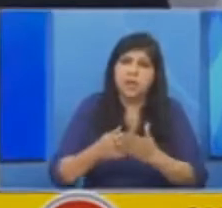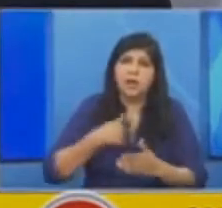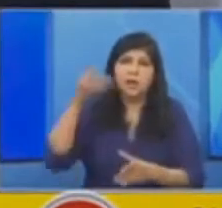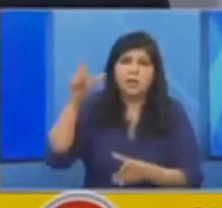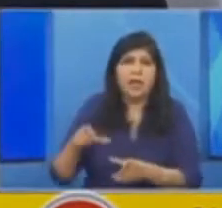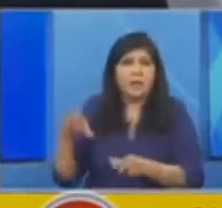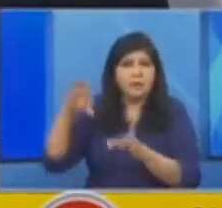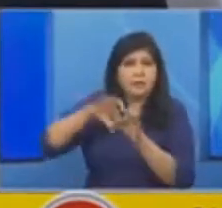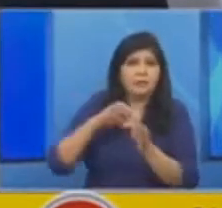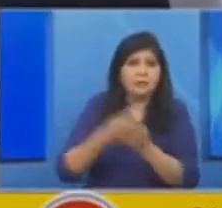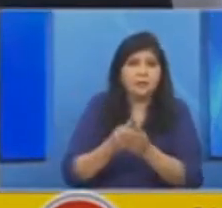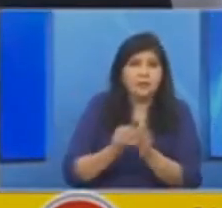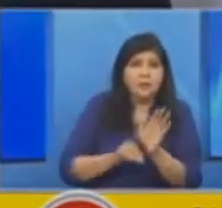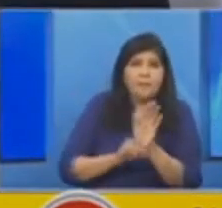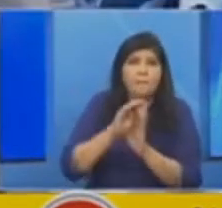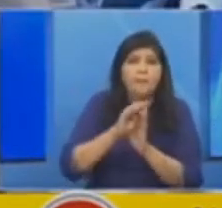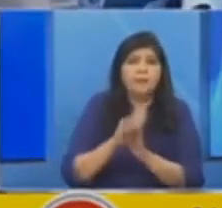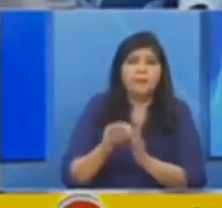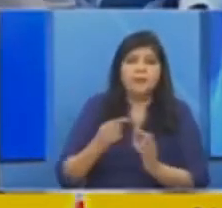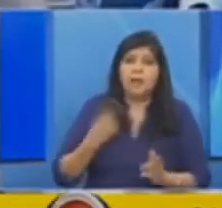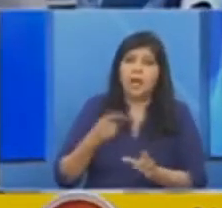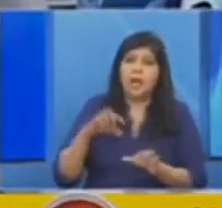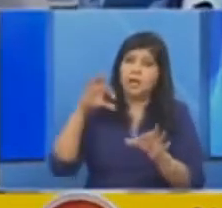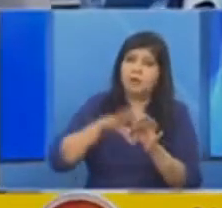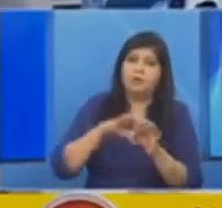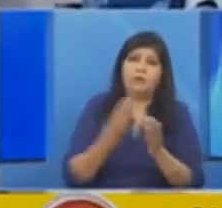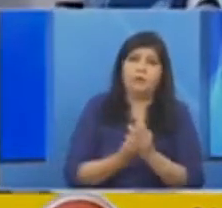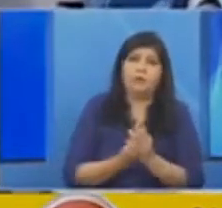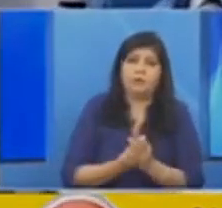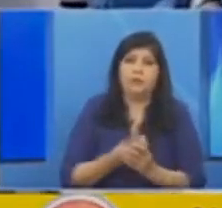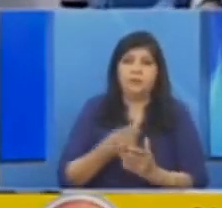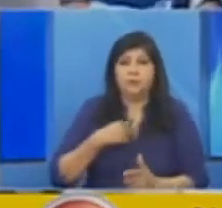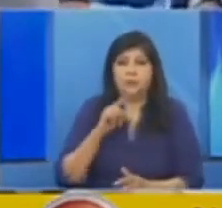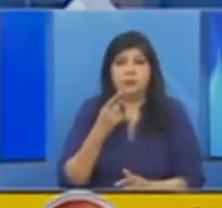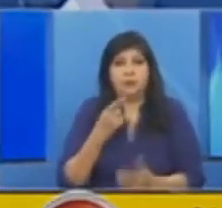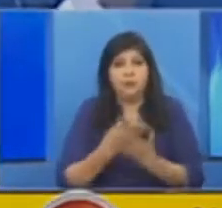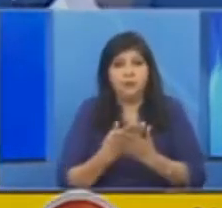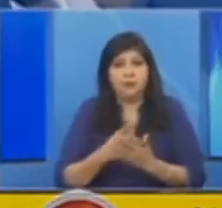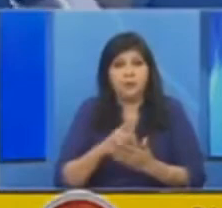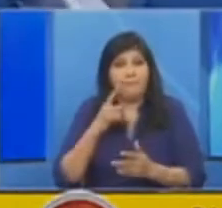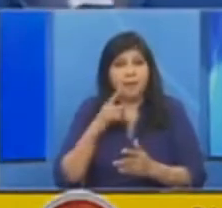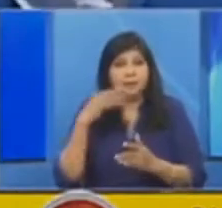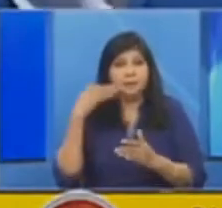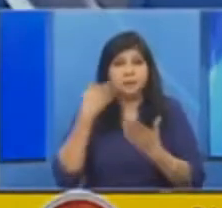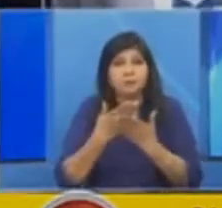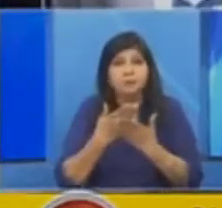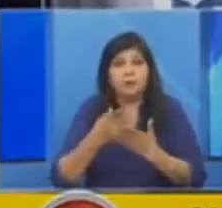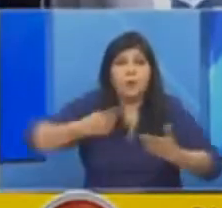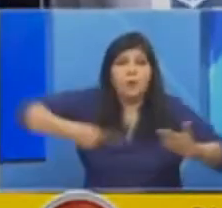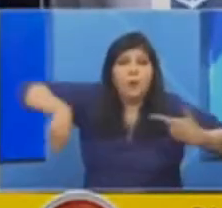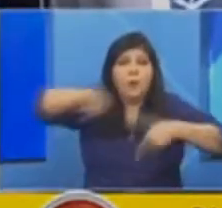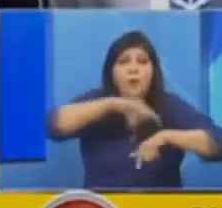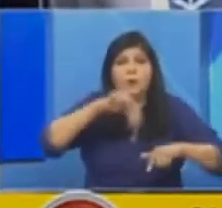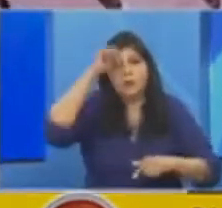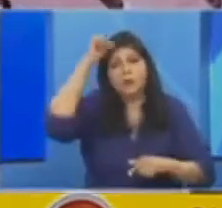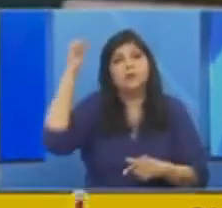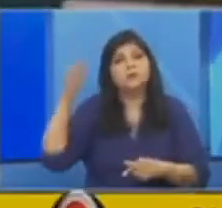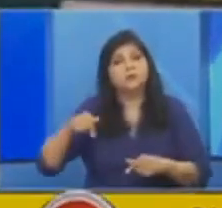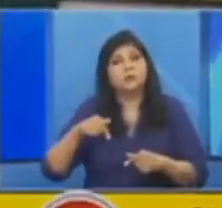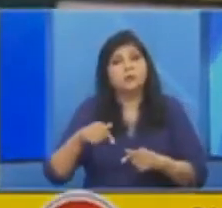इस पत का पतीक हो इसलिए ये जरूरी है कि हर एक देशवासी